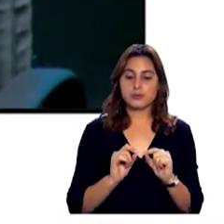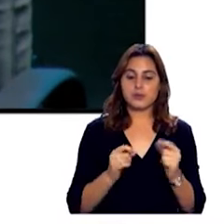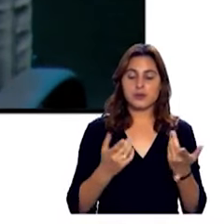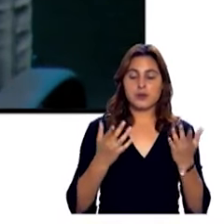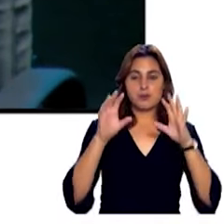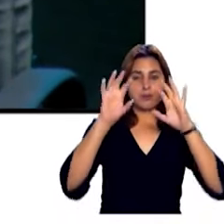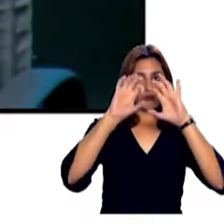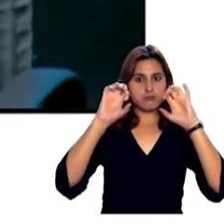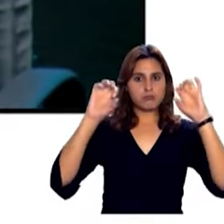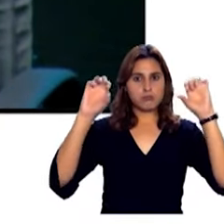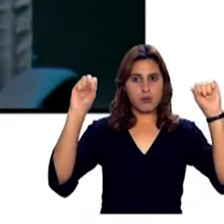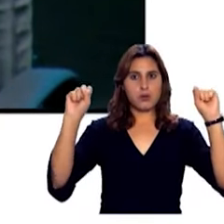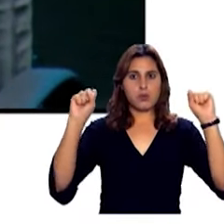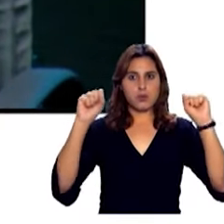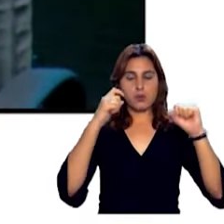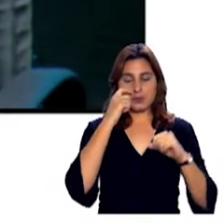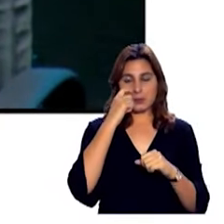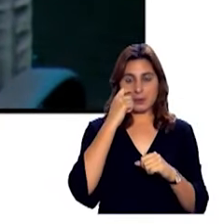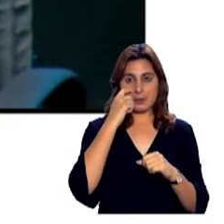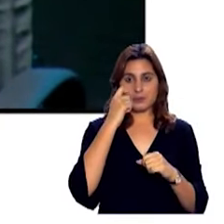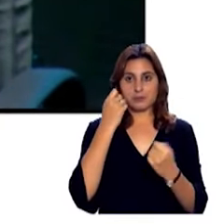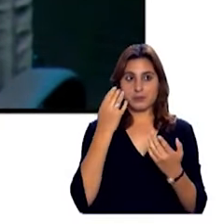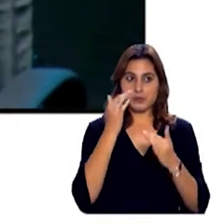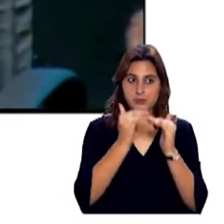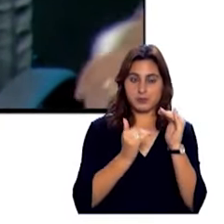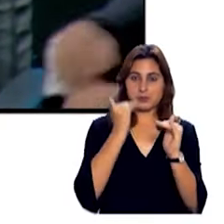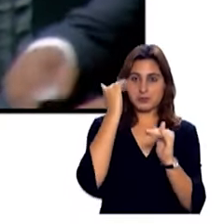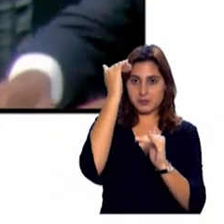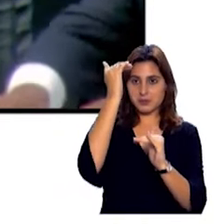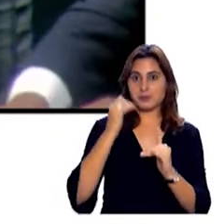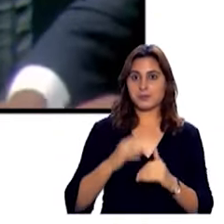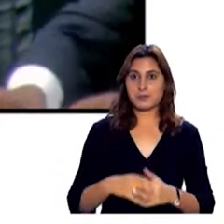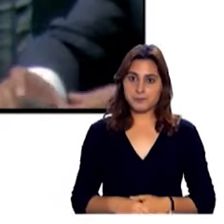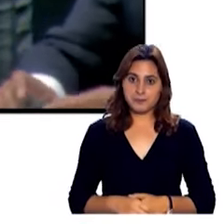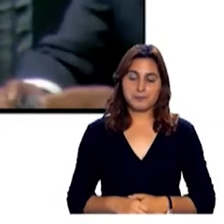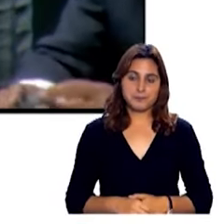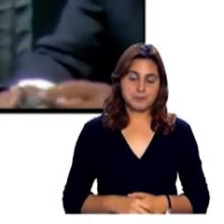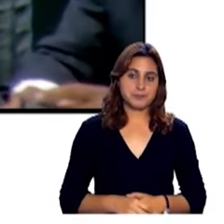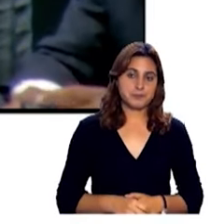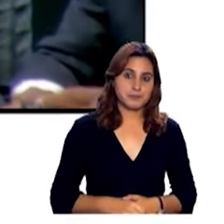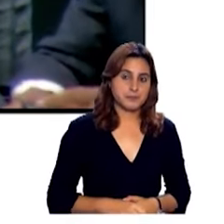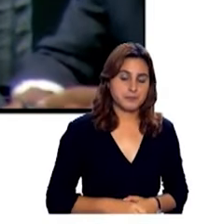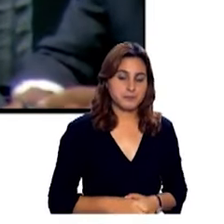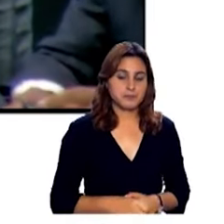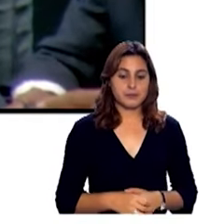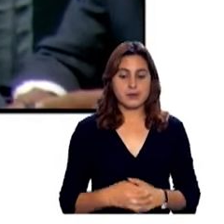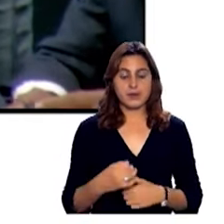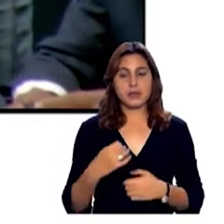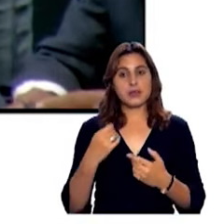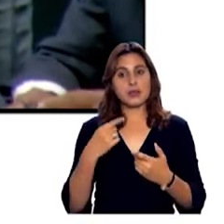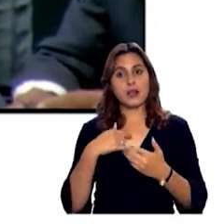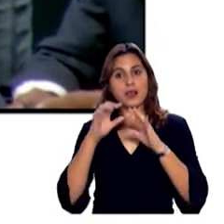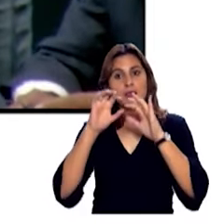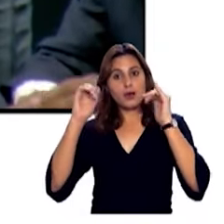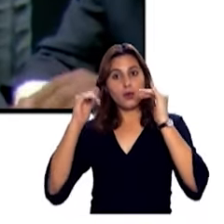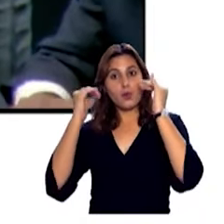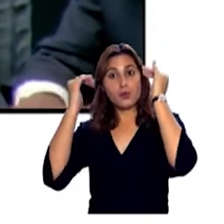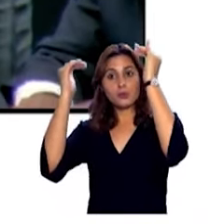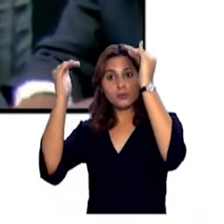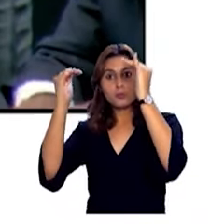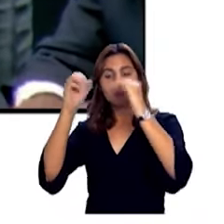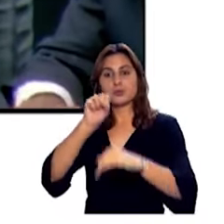de cours suprême est un terme qu'elle évite d'utiliser ET Il est vrai qu'à la différence d'une